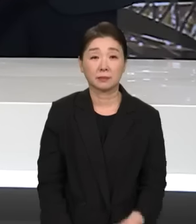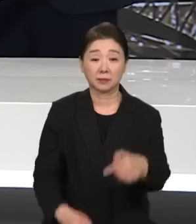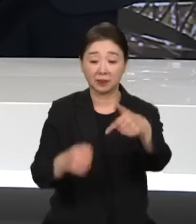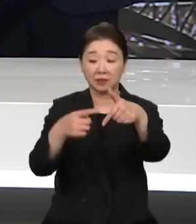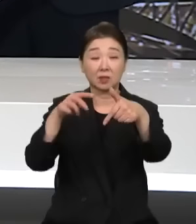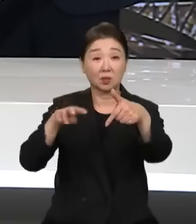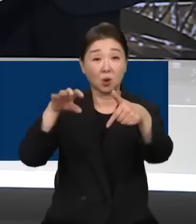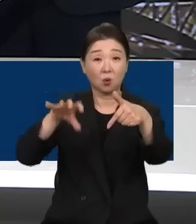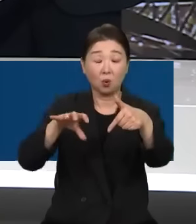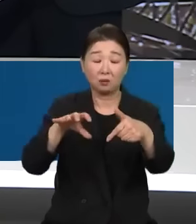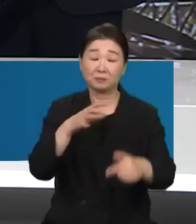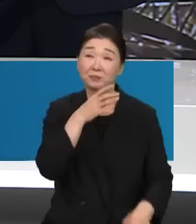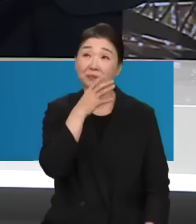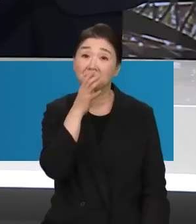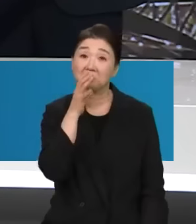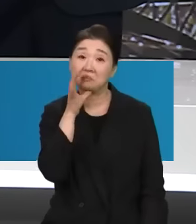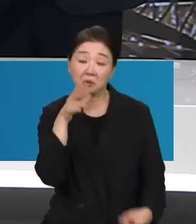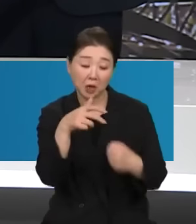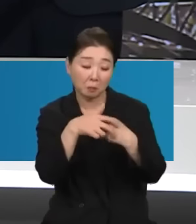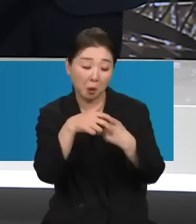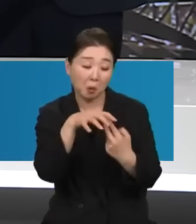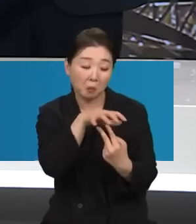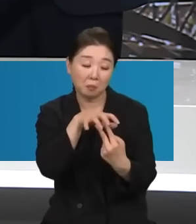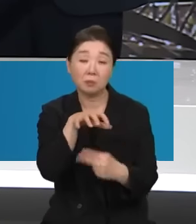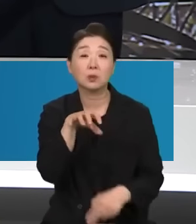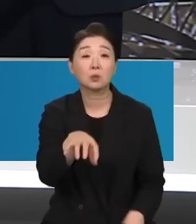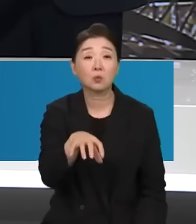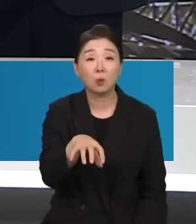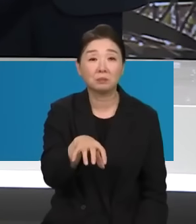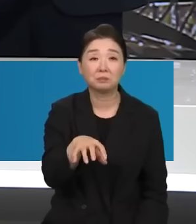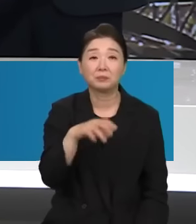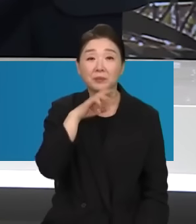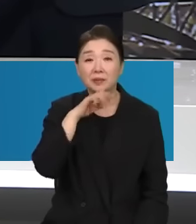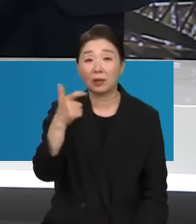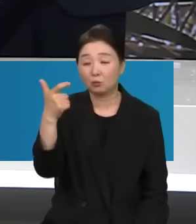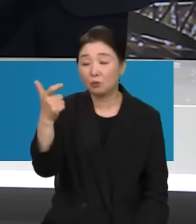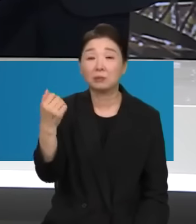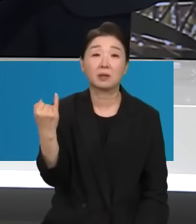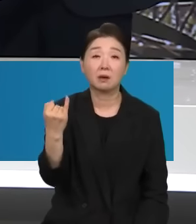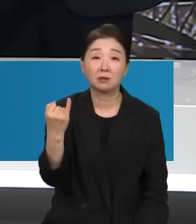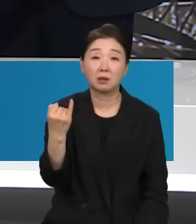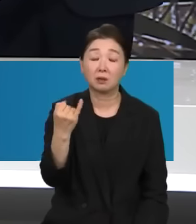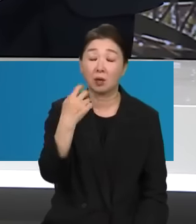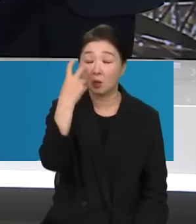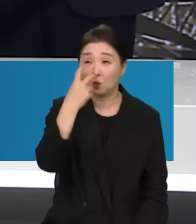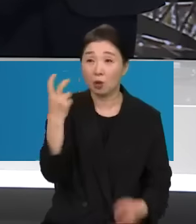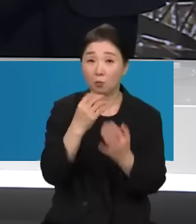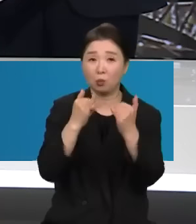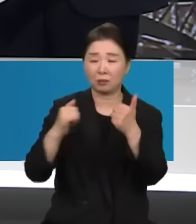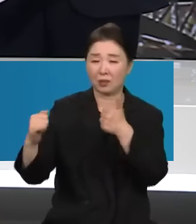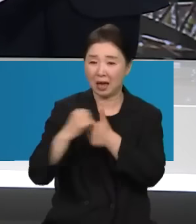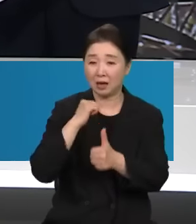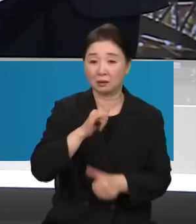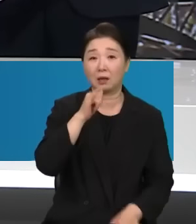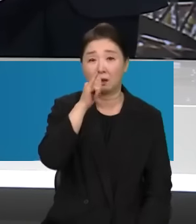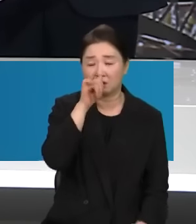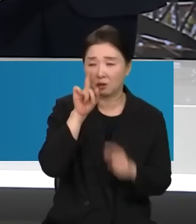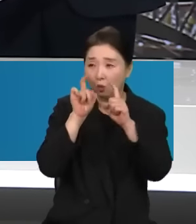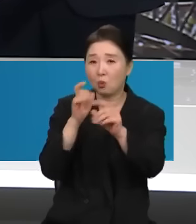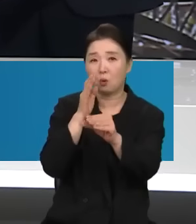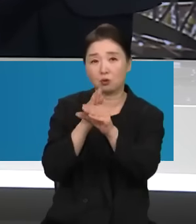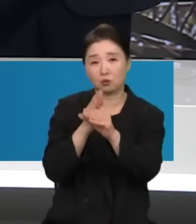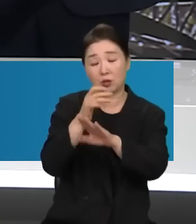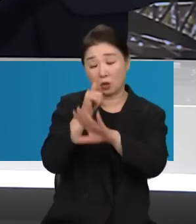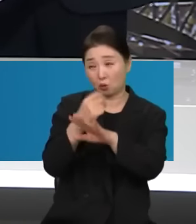인천의 한 요양원에서 60대 여성이 요양보호사들 터 지속적으로 학대를 당했다는 의혹이 불 거죠 경찰이